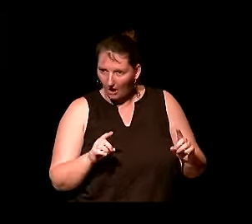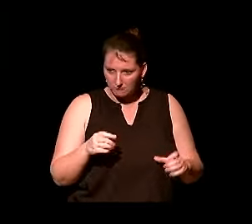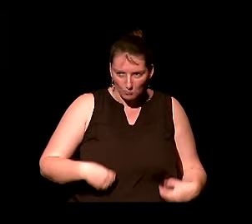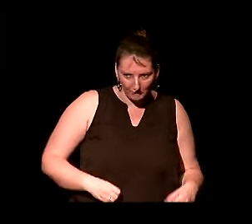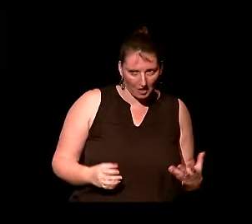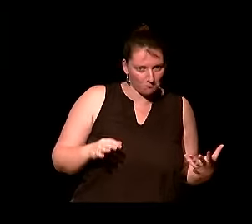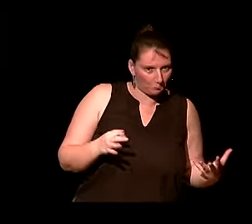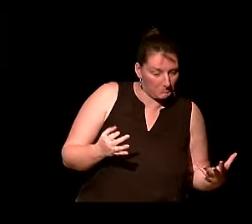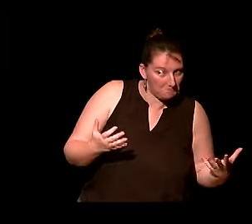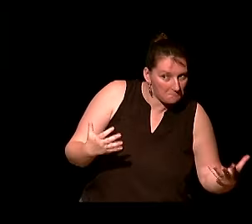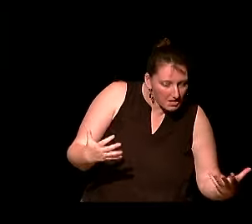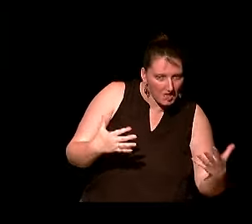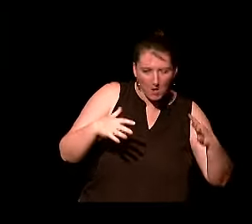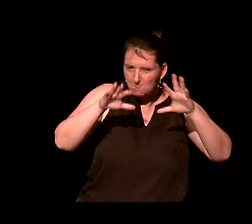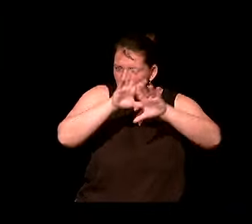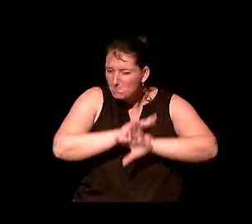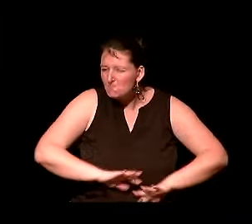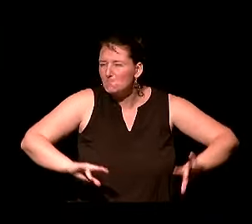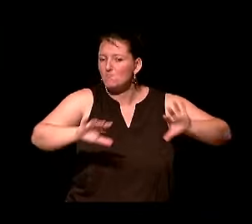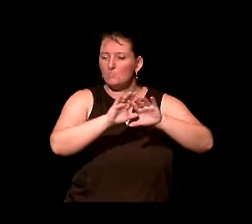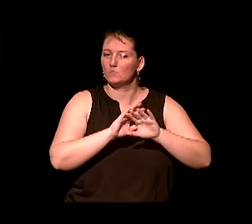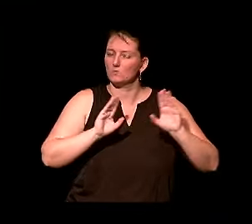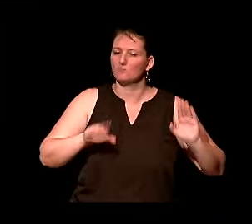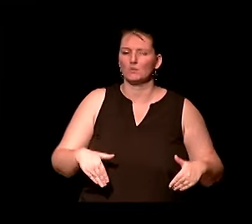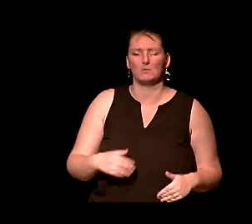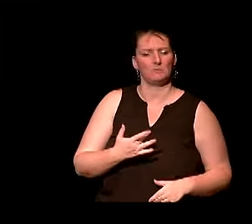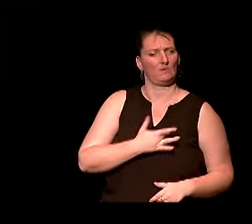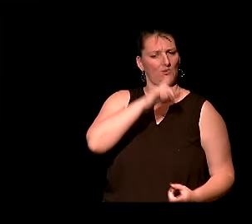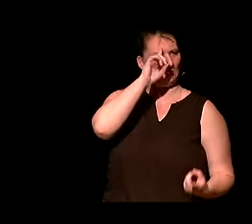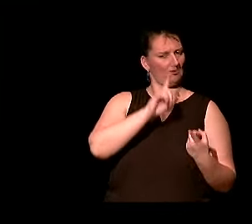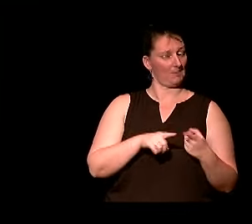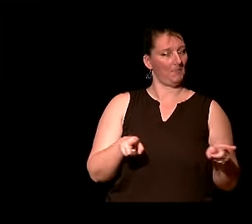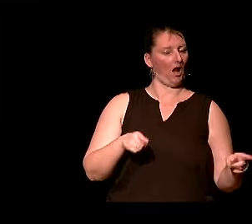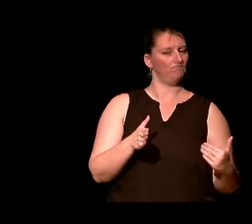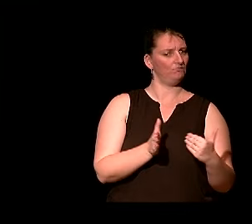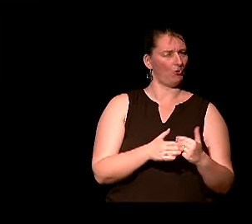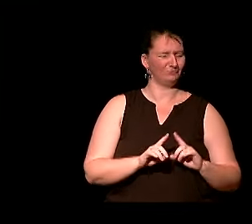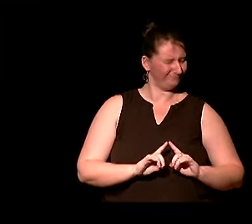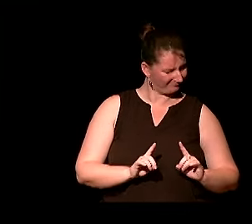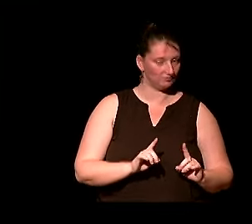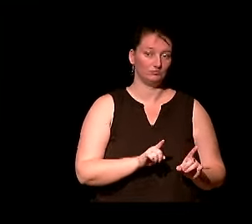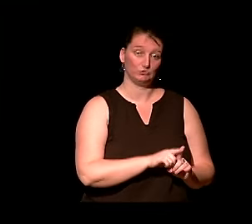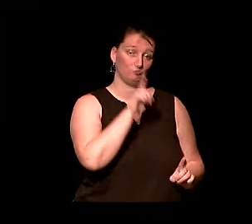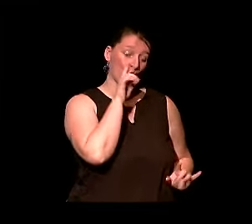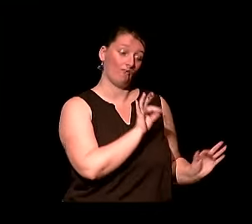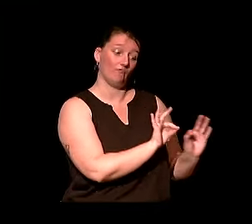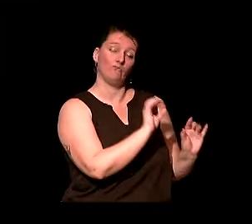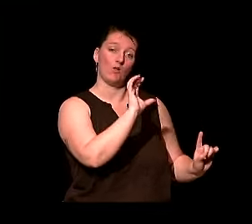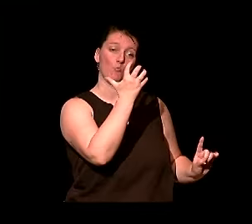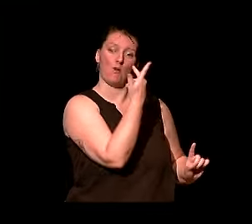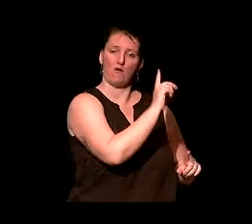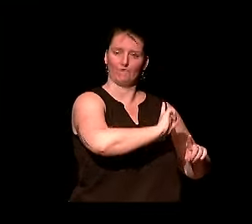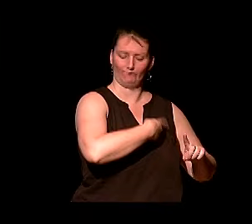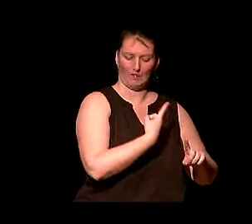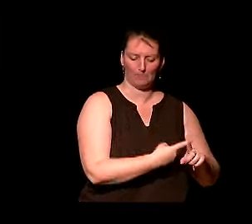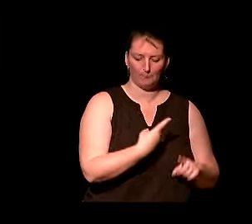Et en même temps, l'intérêt n'est pas uniquement dans le thème ici de ce rapprochement. Dans le film des Frères Lumière, il y a tout un